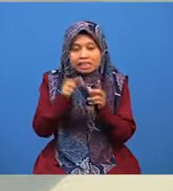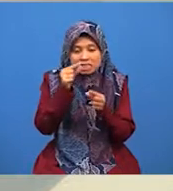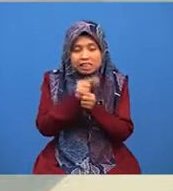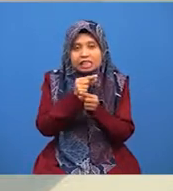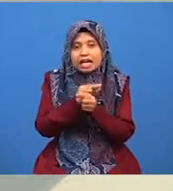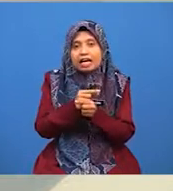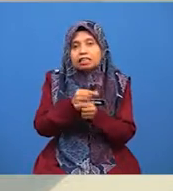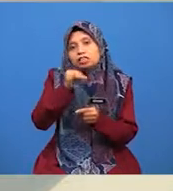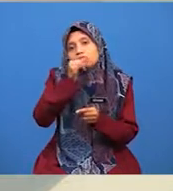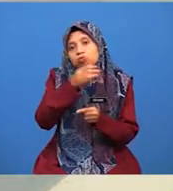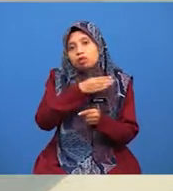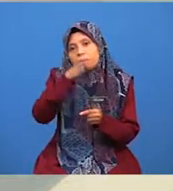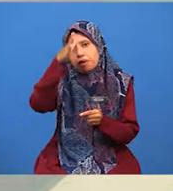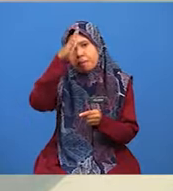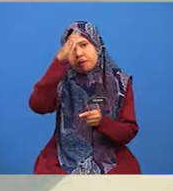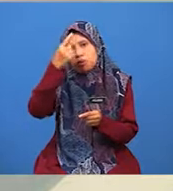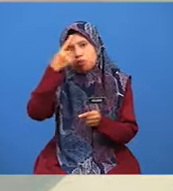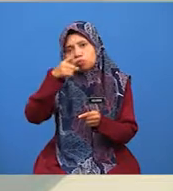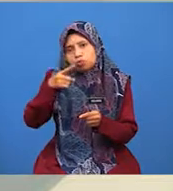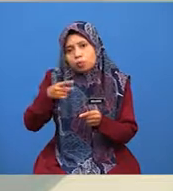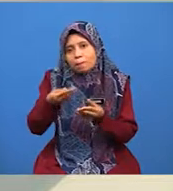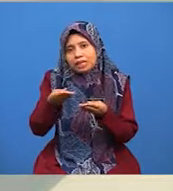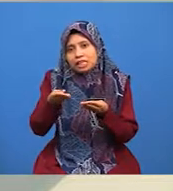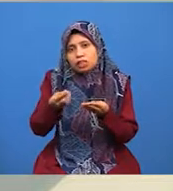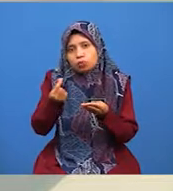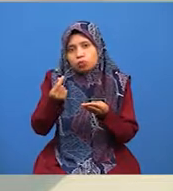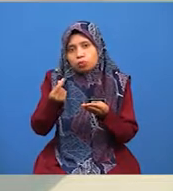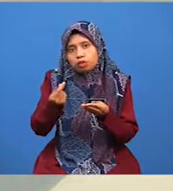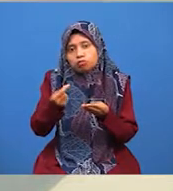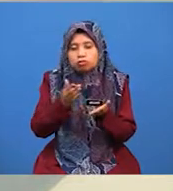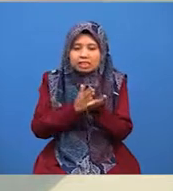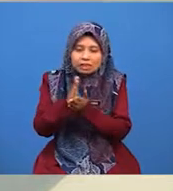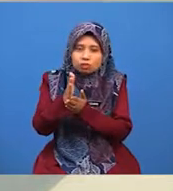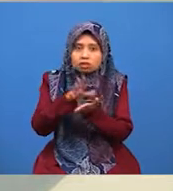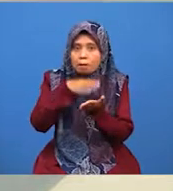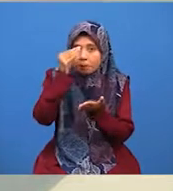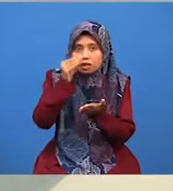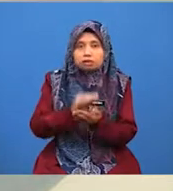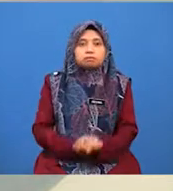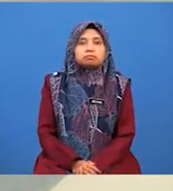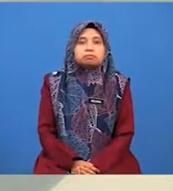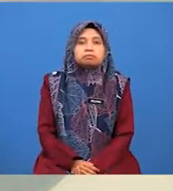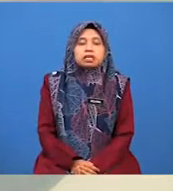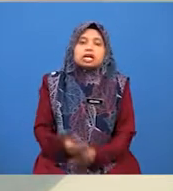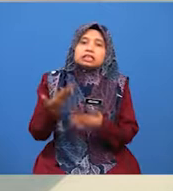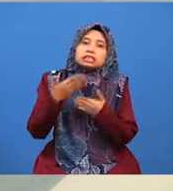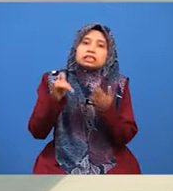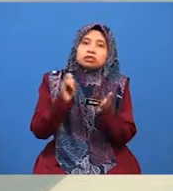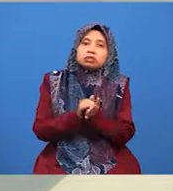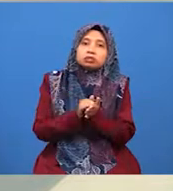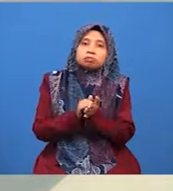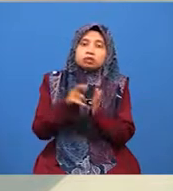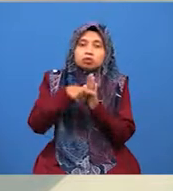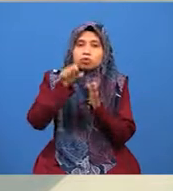dan bapa untuk membiayai anak-anak bagi meneruskan pelajaran. Selain